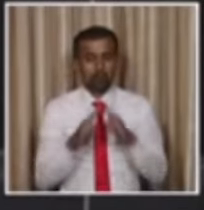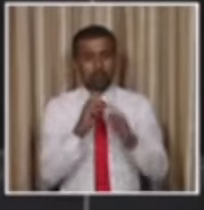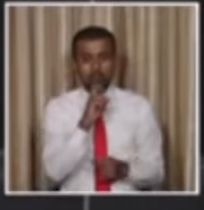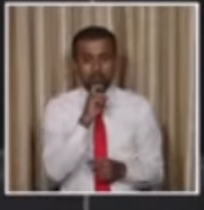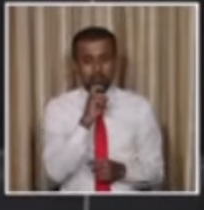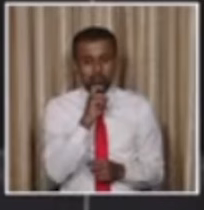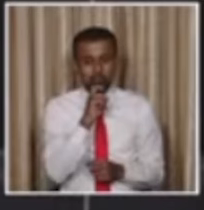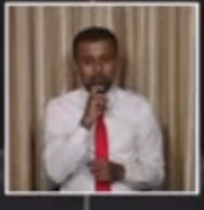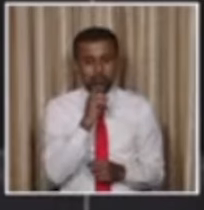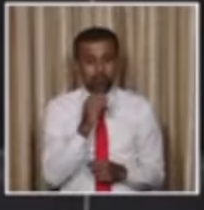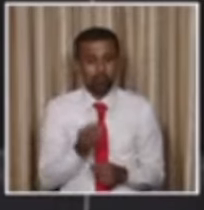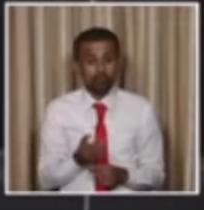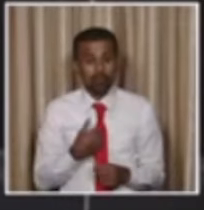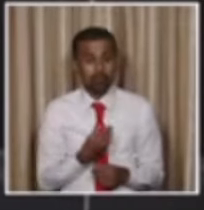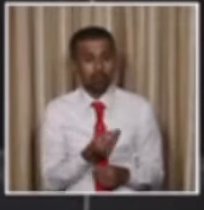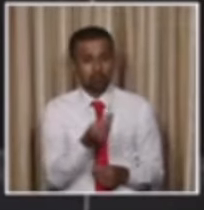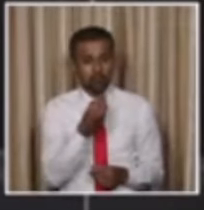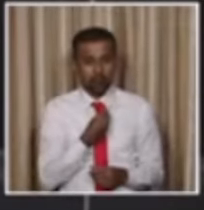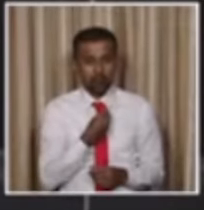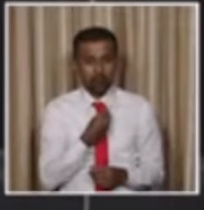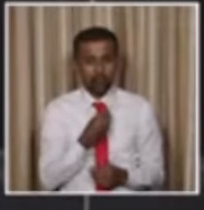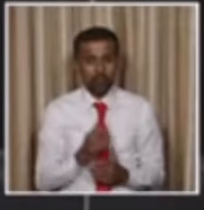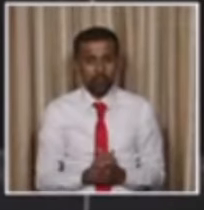ශ්‍රේෂ්ඨාධිකරණයෙන් අපට එවන ලද